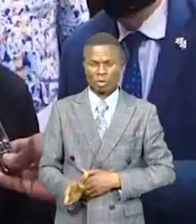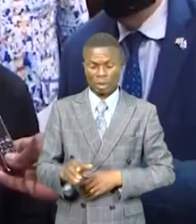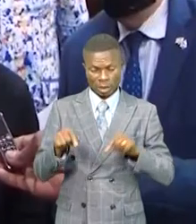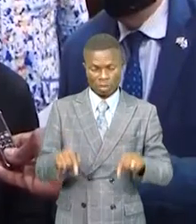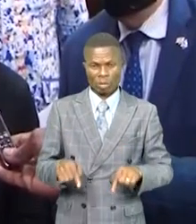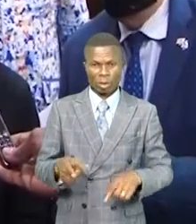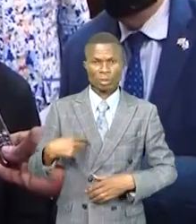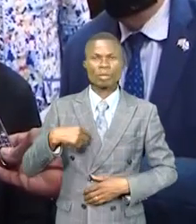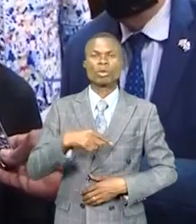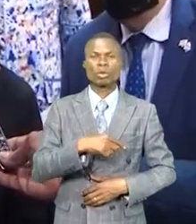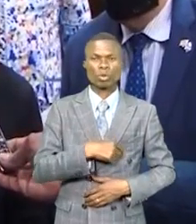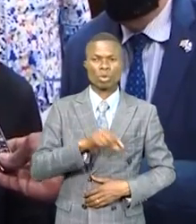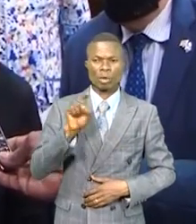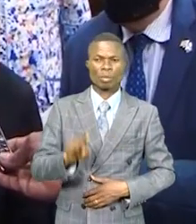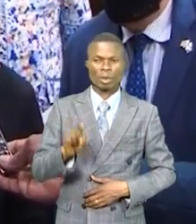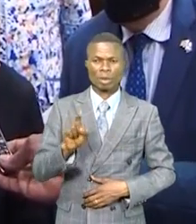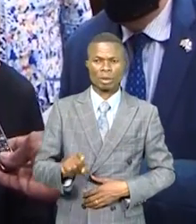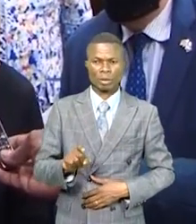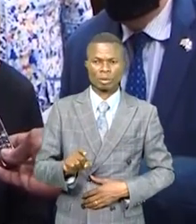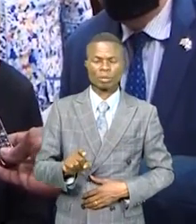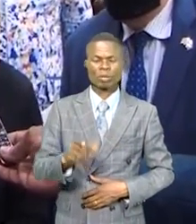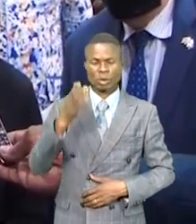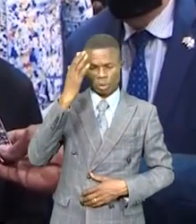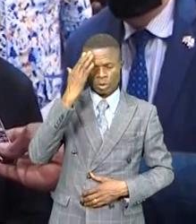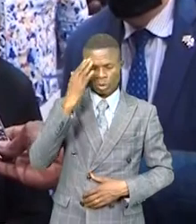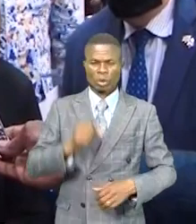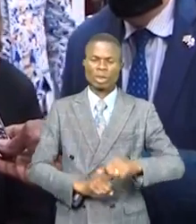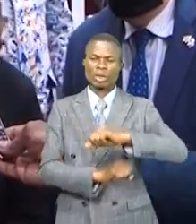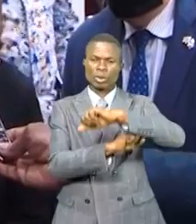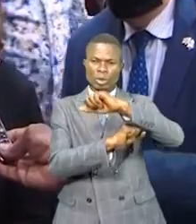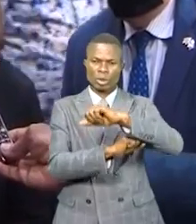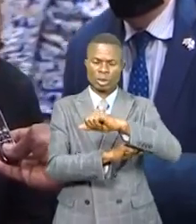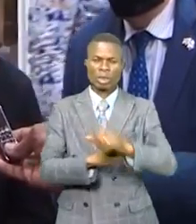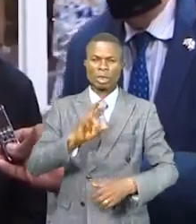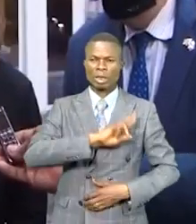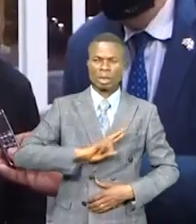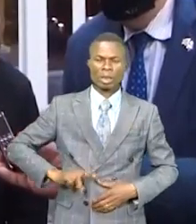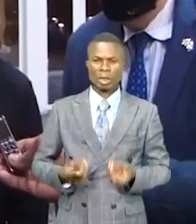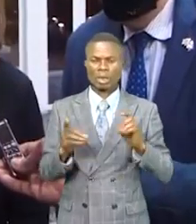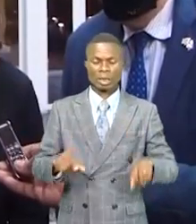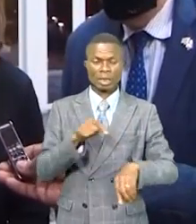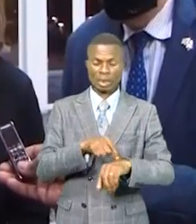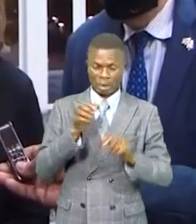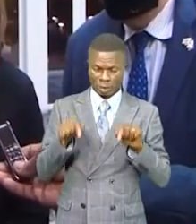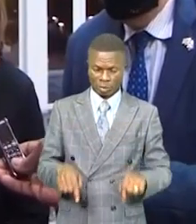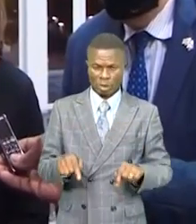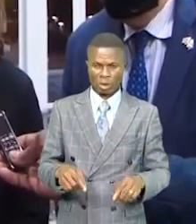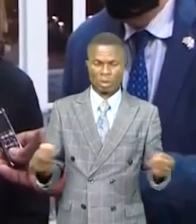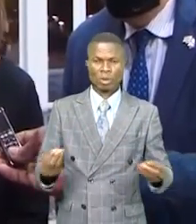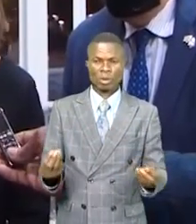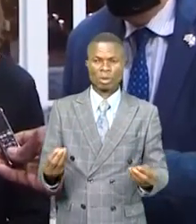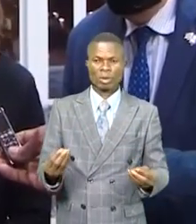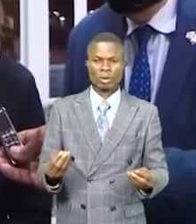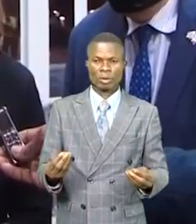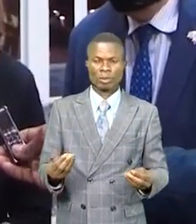on veut vraiment soutenir le RDC dans ce moment-ci, quand